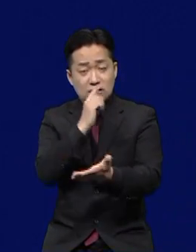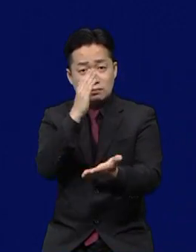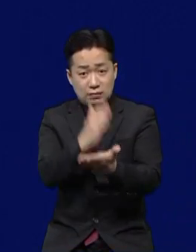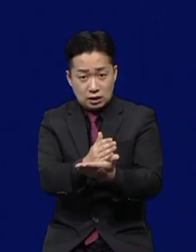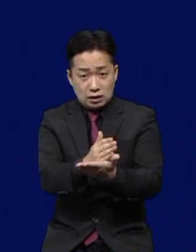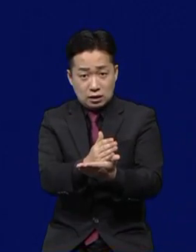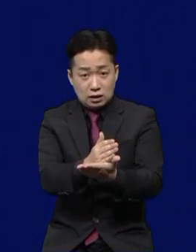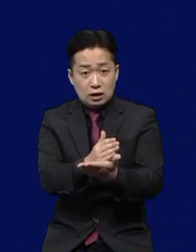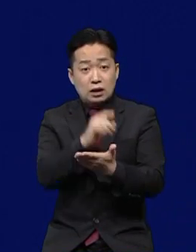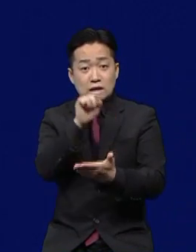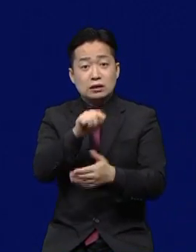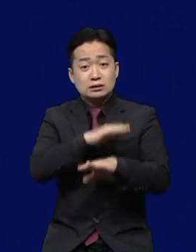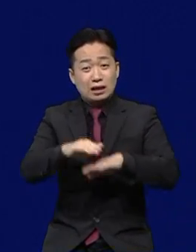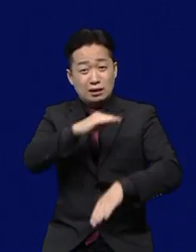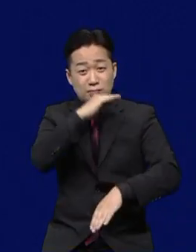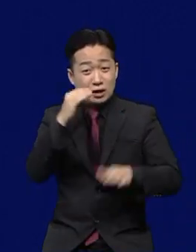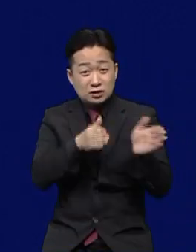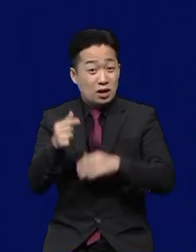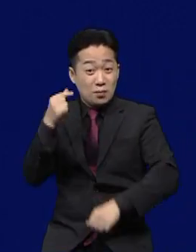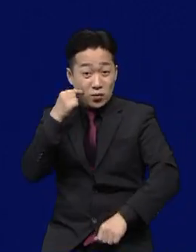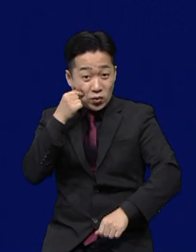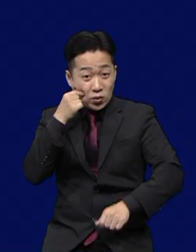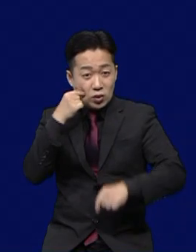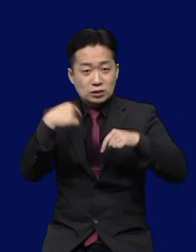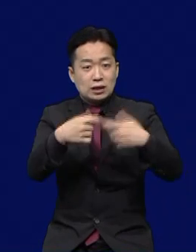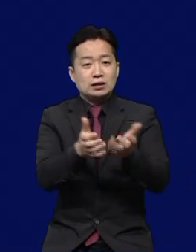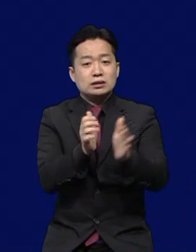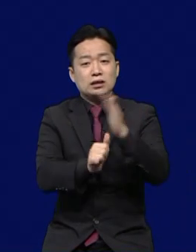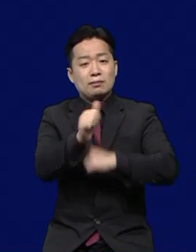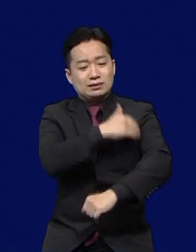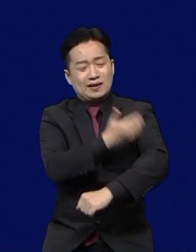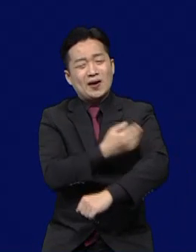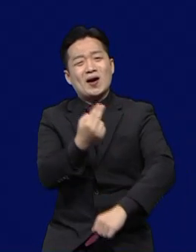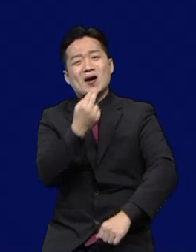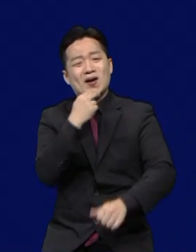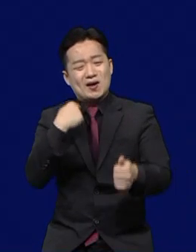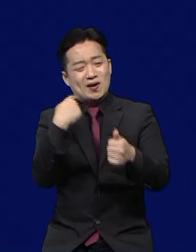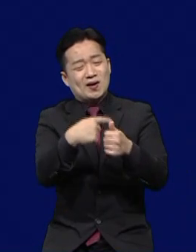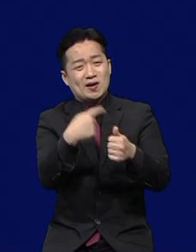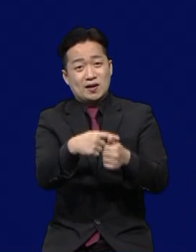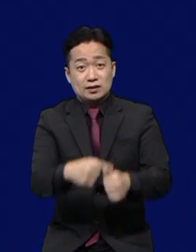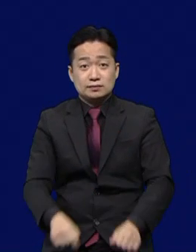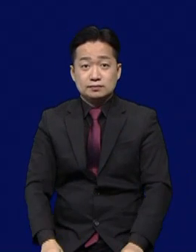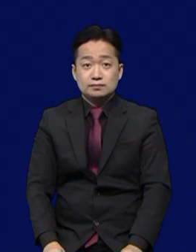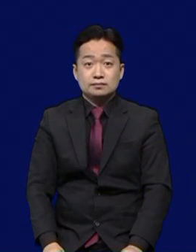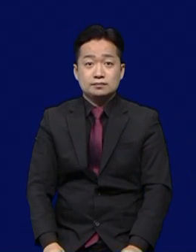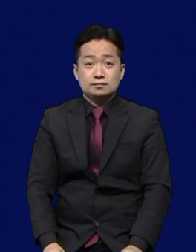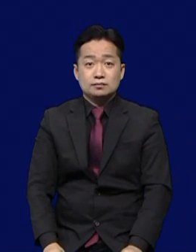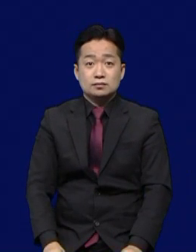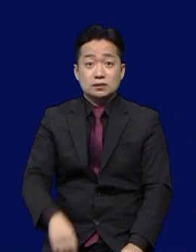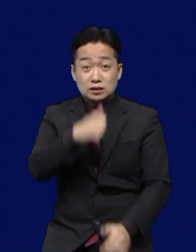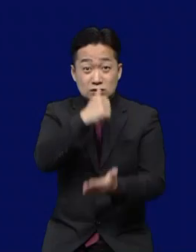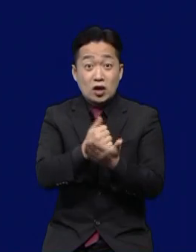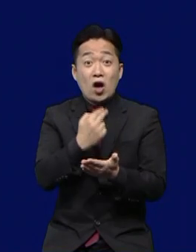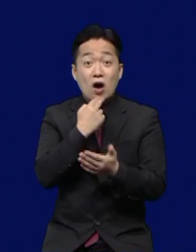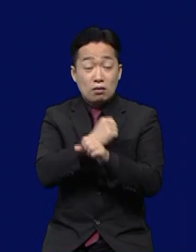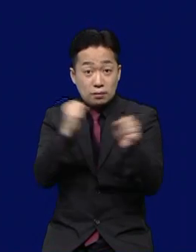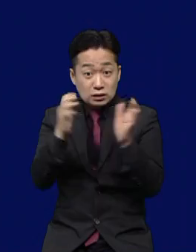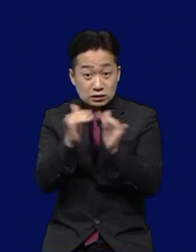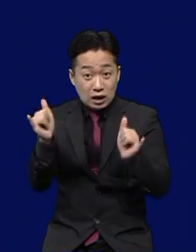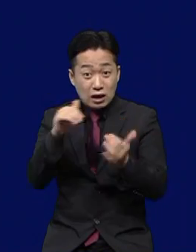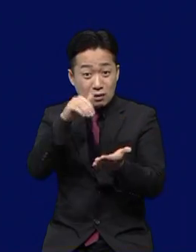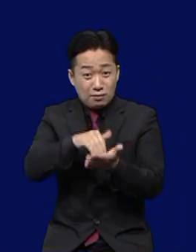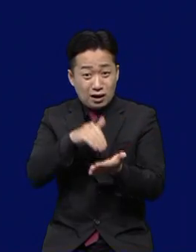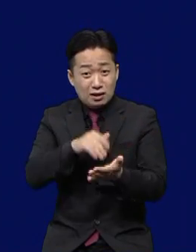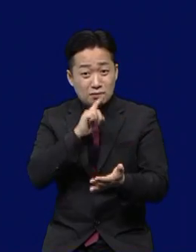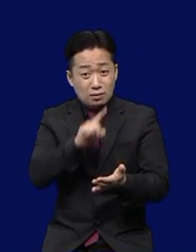된다며 이것 하나 제대로 정리하지 못하면 당대표 자격이 없다고 했습니다. 그러면서 무죄를 주장하는 사람에게